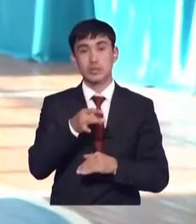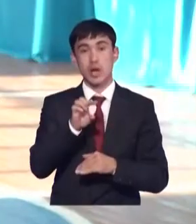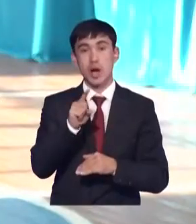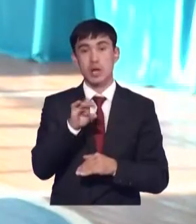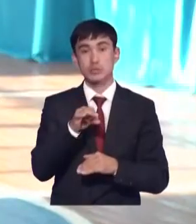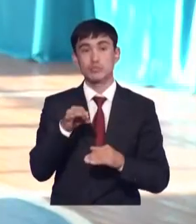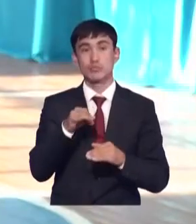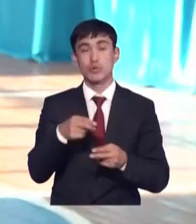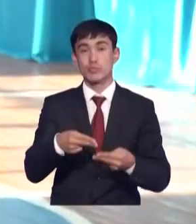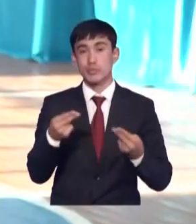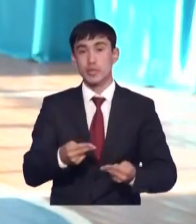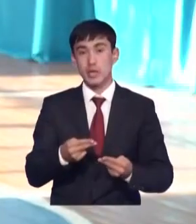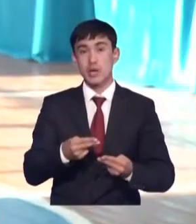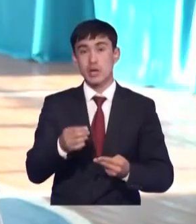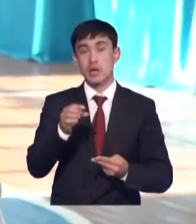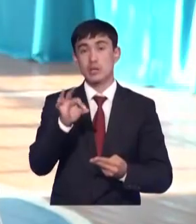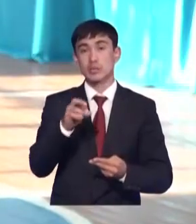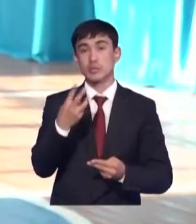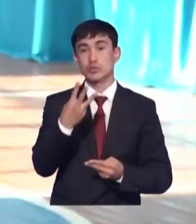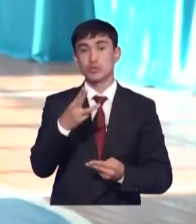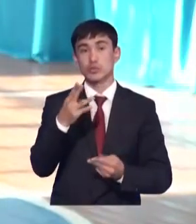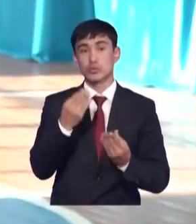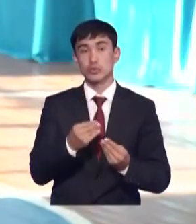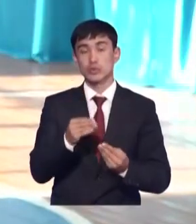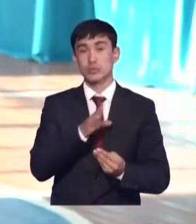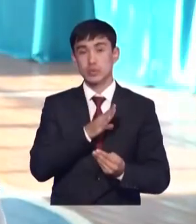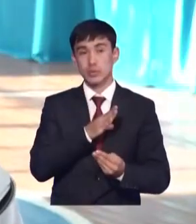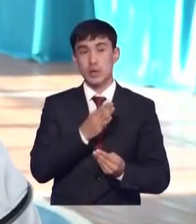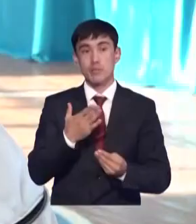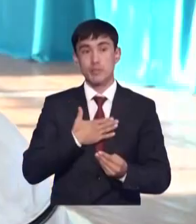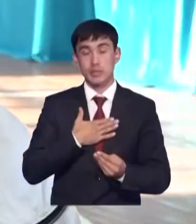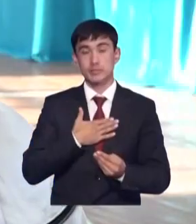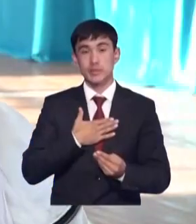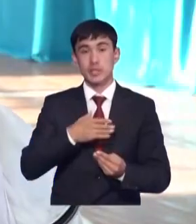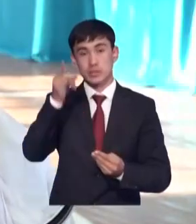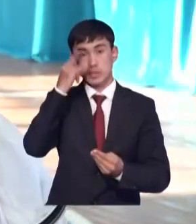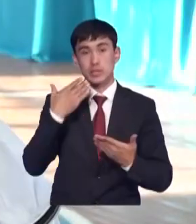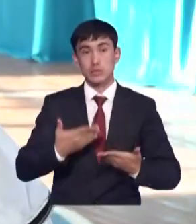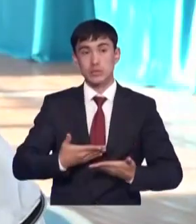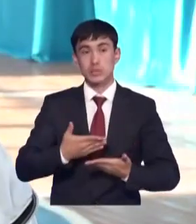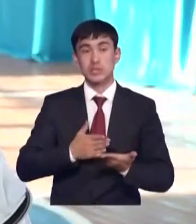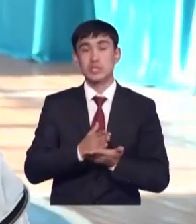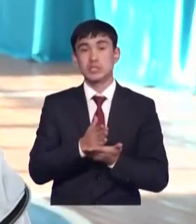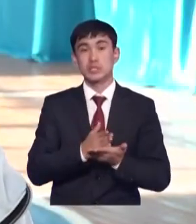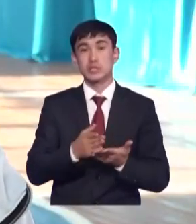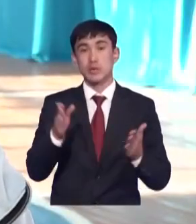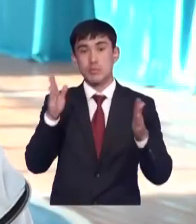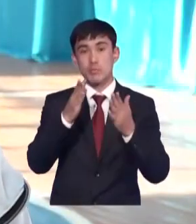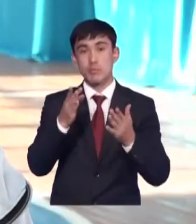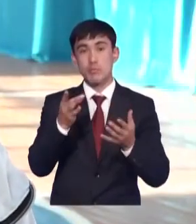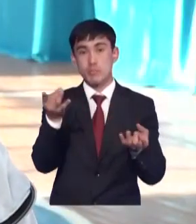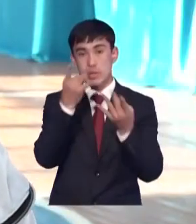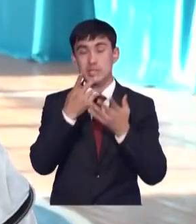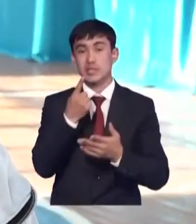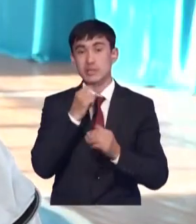бөлімінде осы қазан айының 3-ші күні қидырдық. Мен өзім Сарқан ауданының ішкі саясат және мәдениет тілдерді